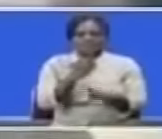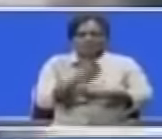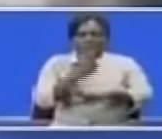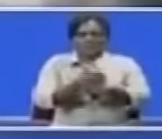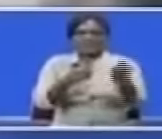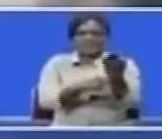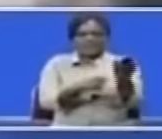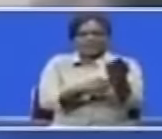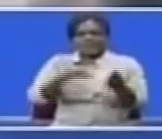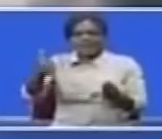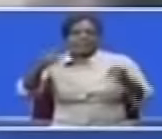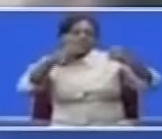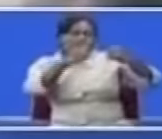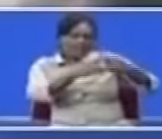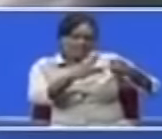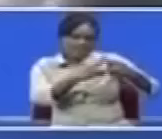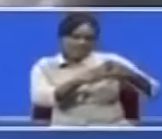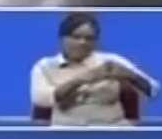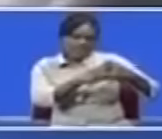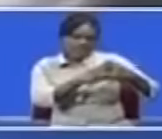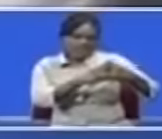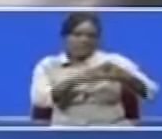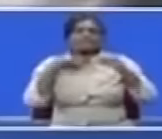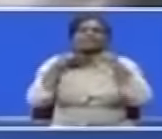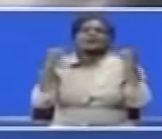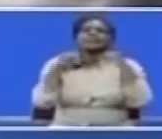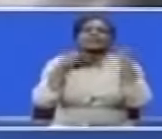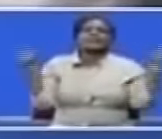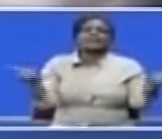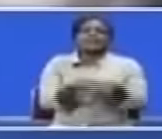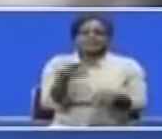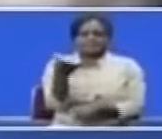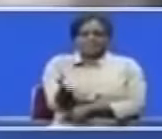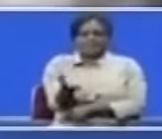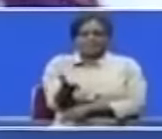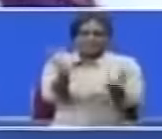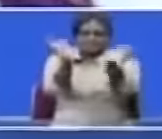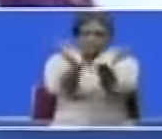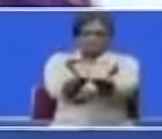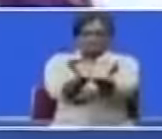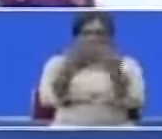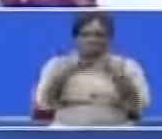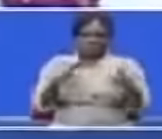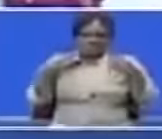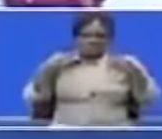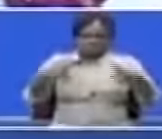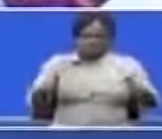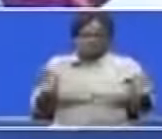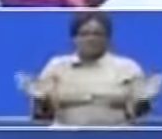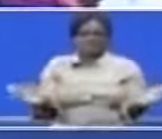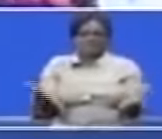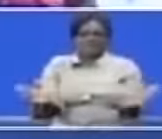na wenzake 9 pamoja na hata pasta wako korokoroni. Ni tangazo la kutia